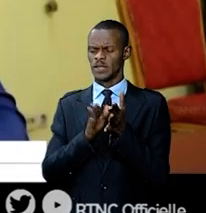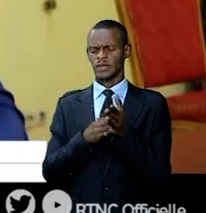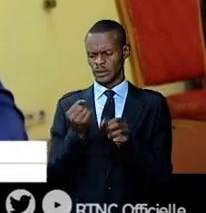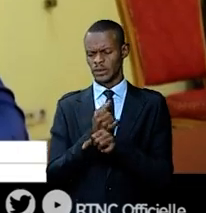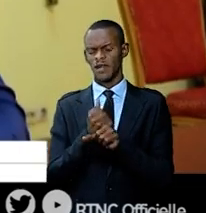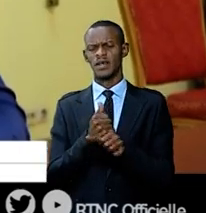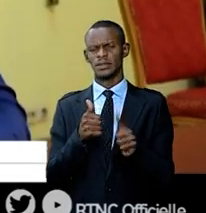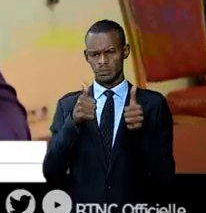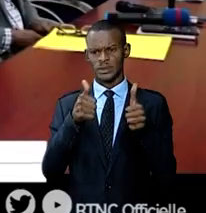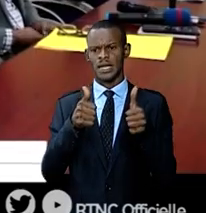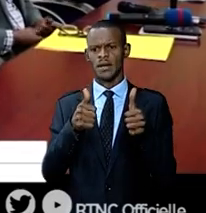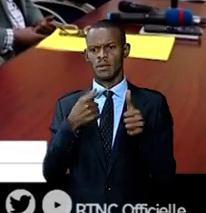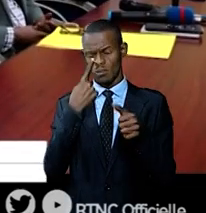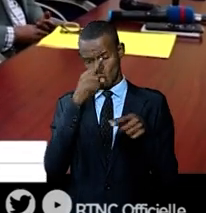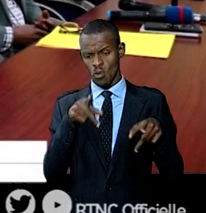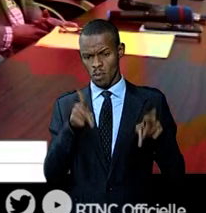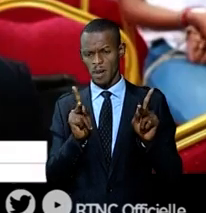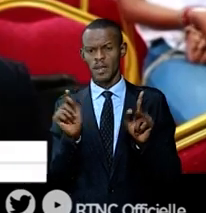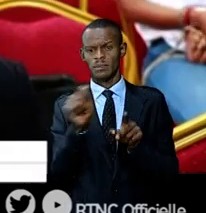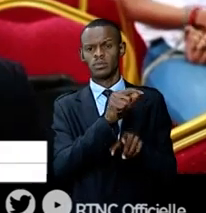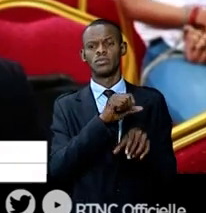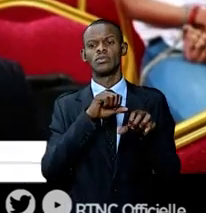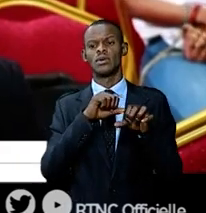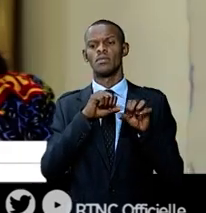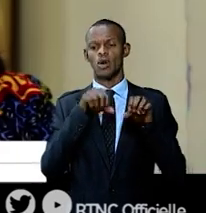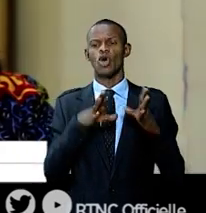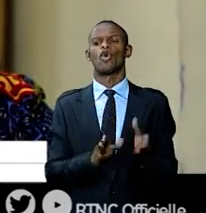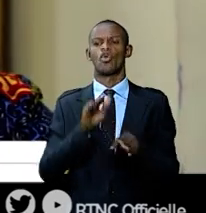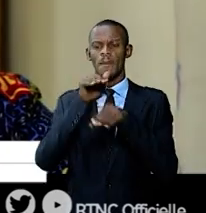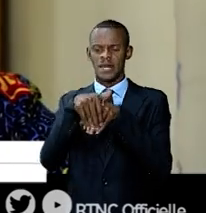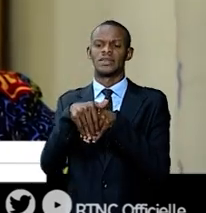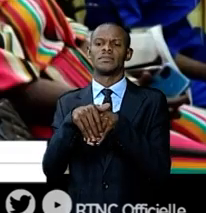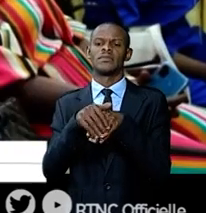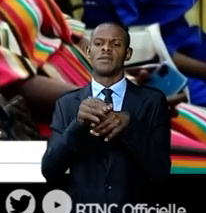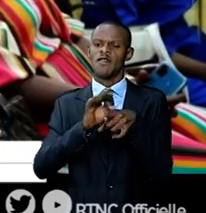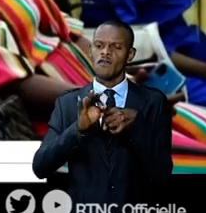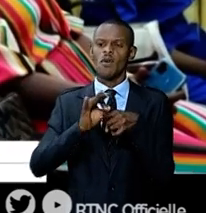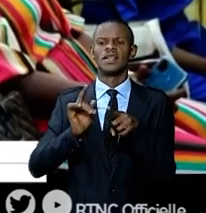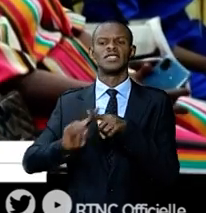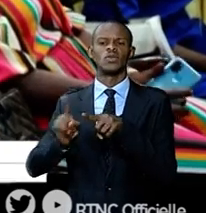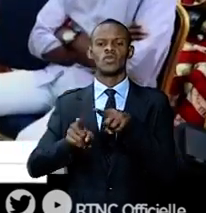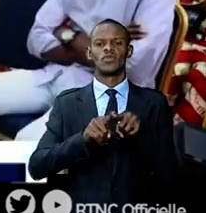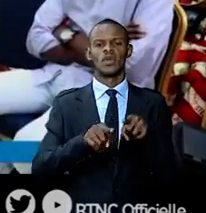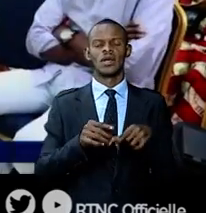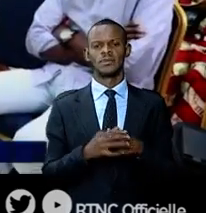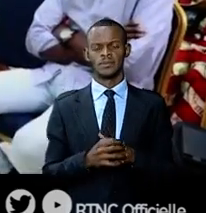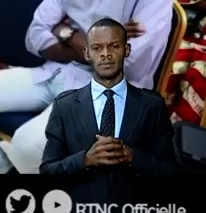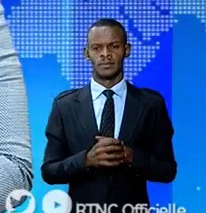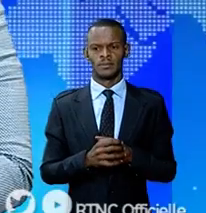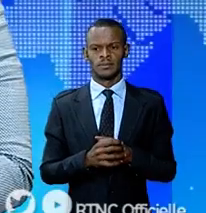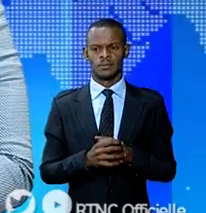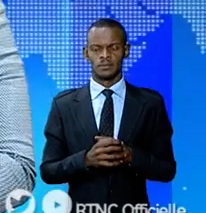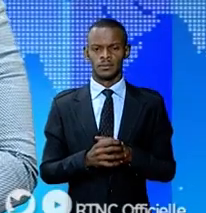participation citoyenne et l'ensemble des réformes entreprises en RDC, reconnues aujourd'hui au niveau